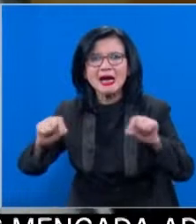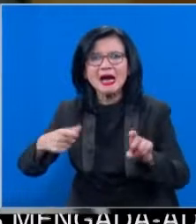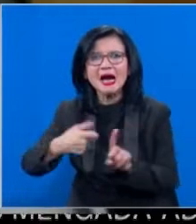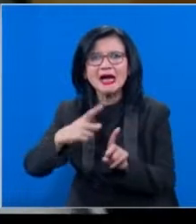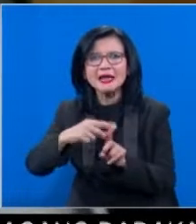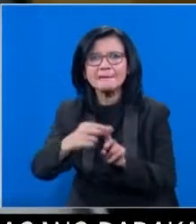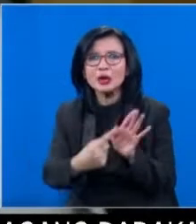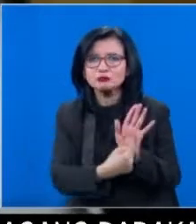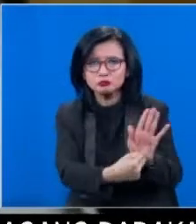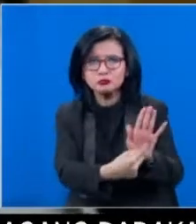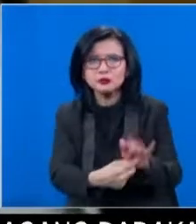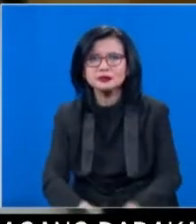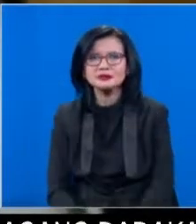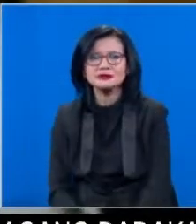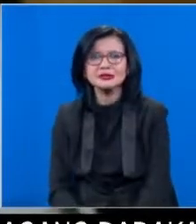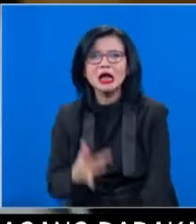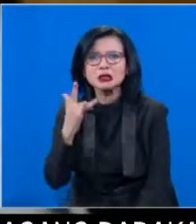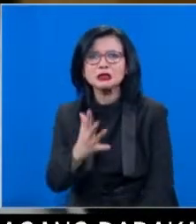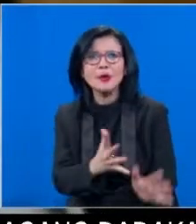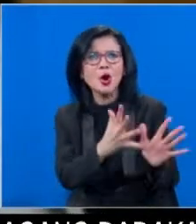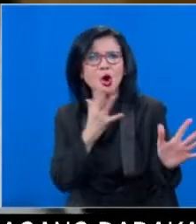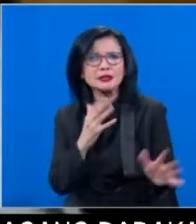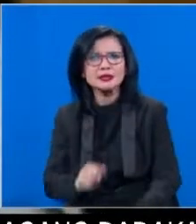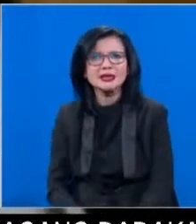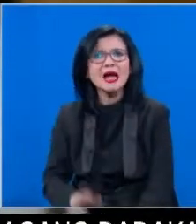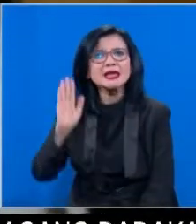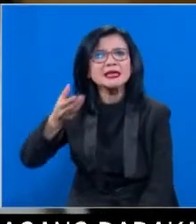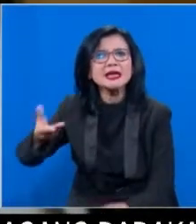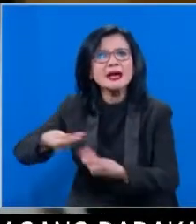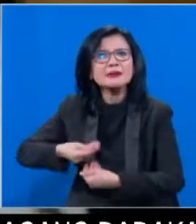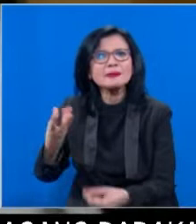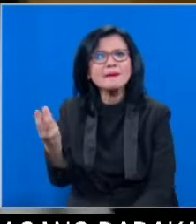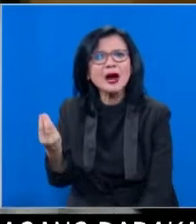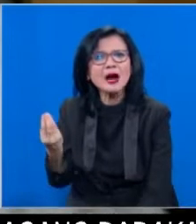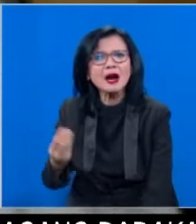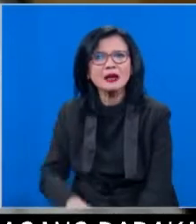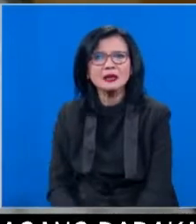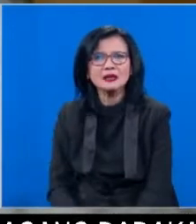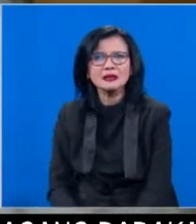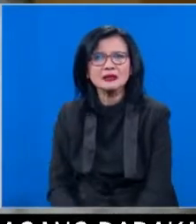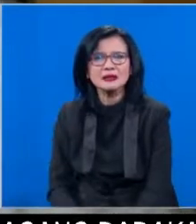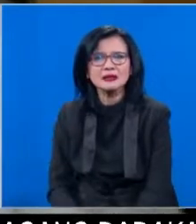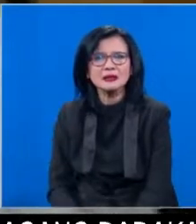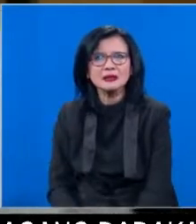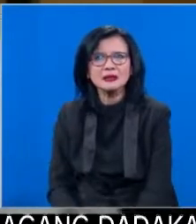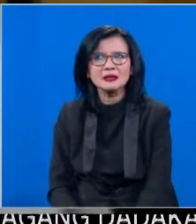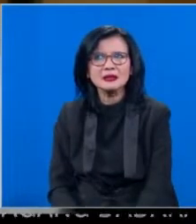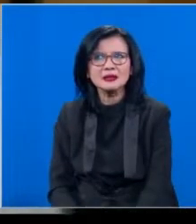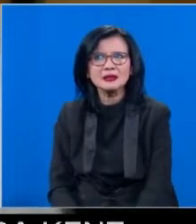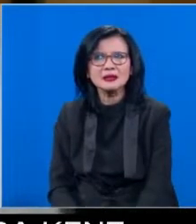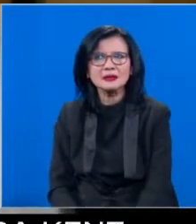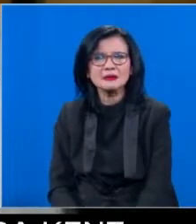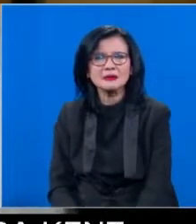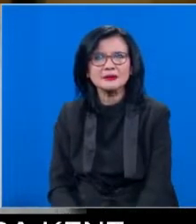saat ini masih ngantri gitu ya ini nanti dapat jatah berapa informasinya Pak tadi siang Elga Februari